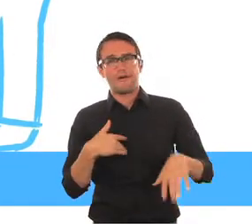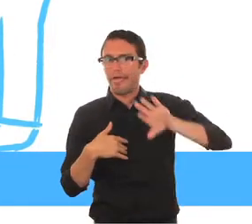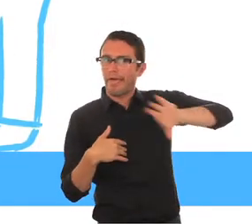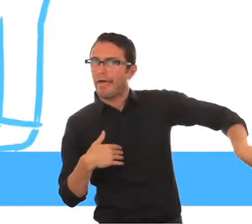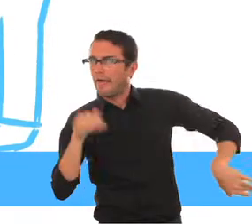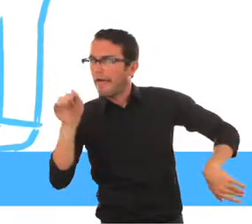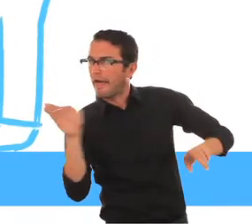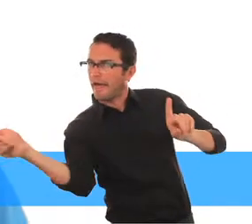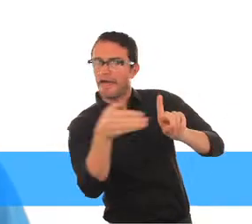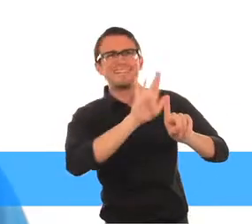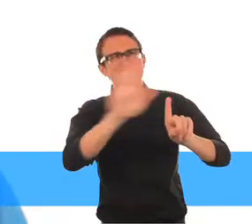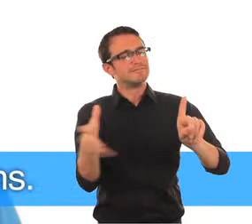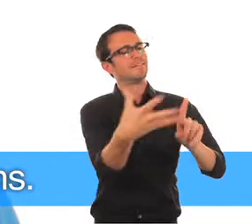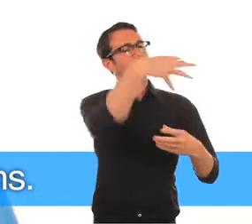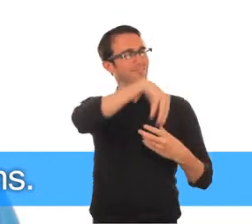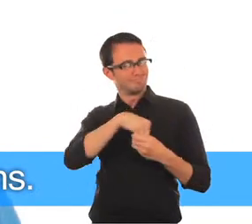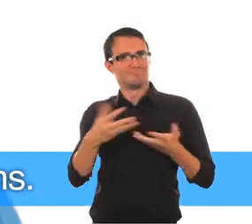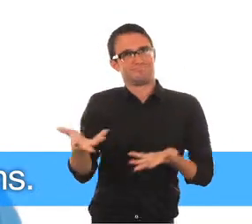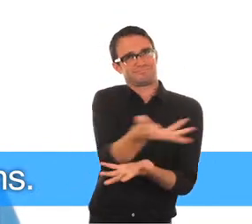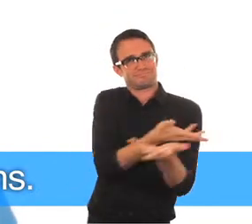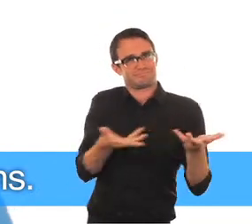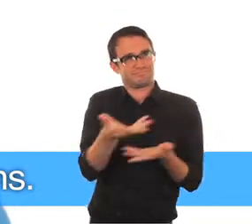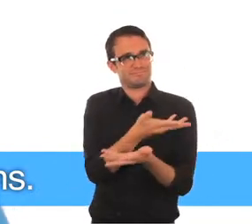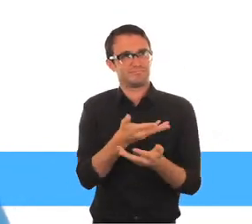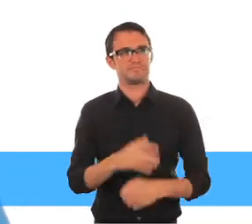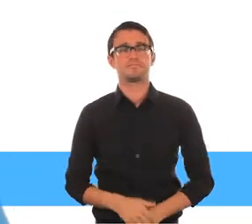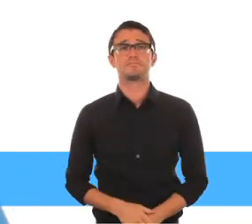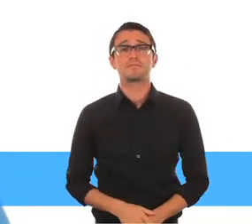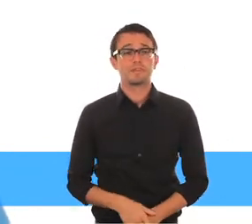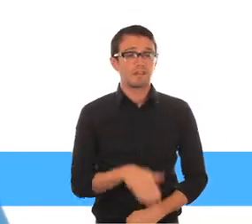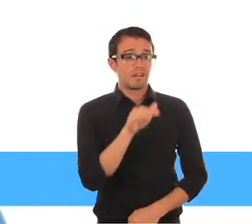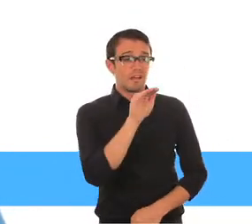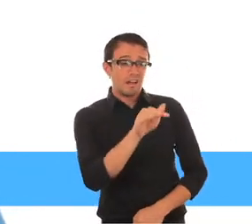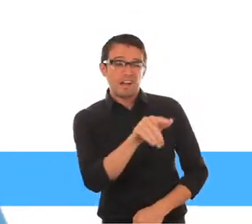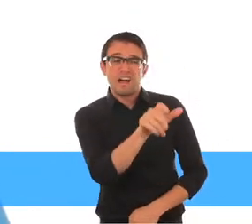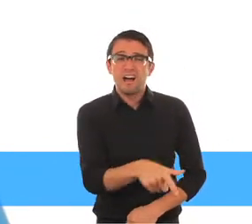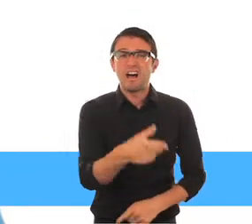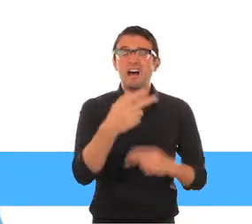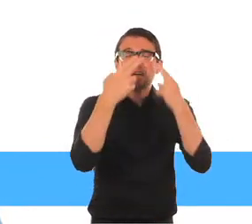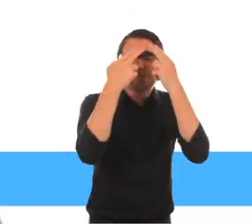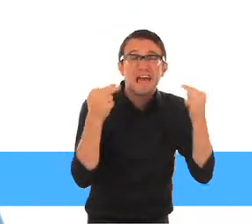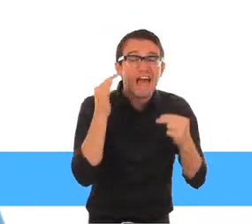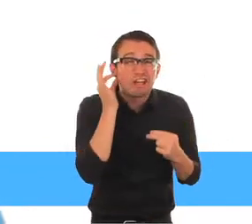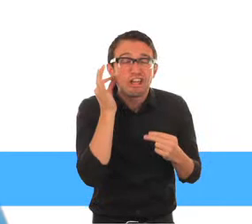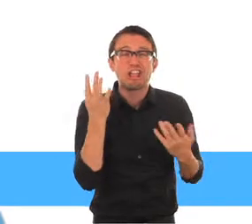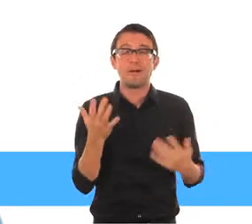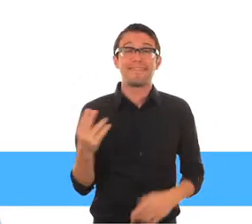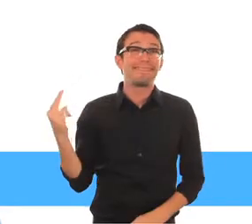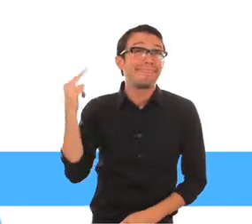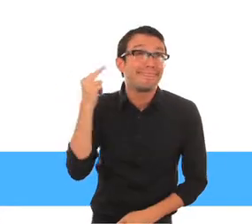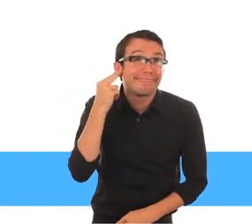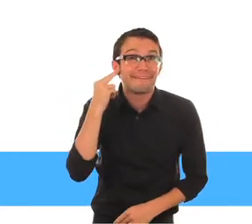animés illustre chaque point. Référez-vous aux personnes par leur nom. N'utilisez pas d'expressions comme la petite fille aveugle ou le garçon sourd.